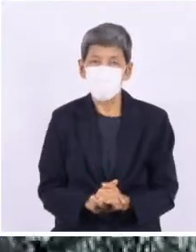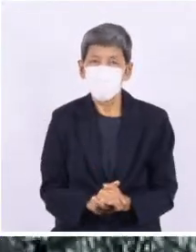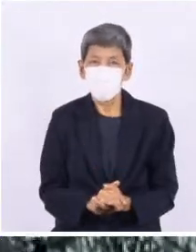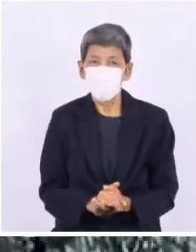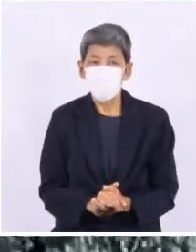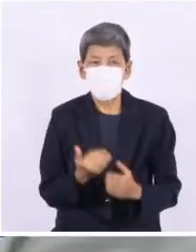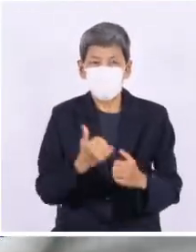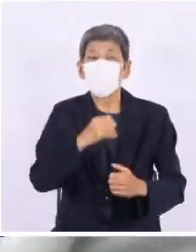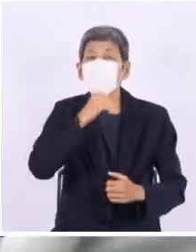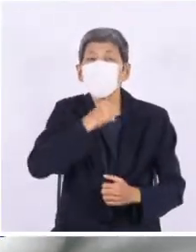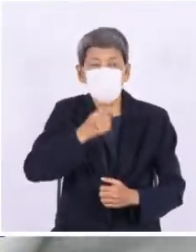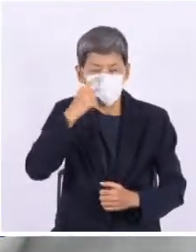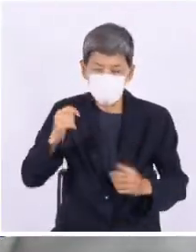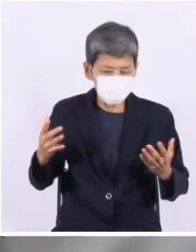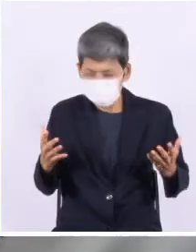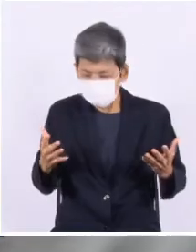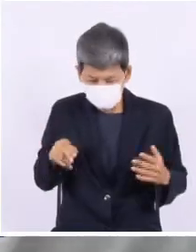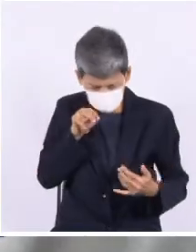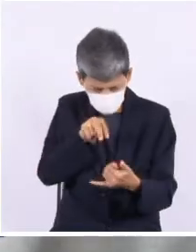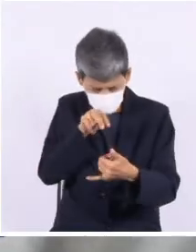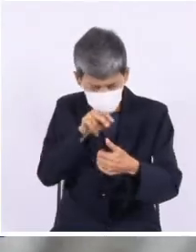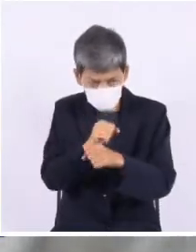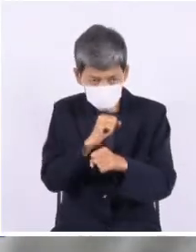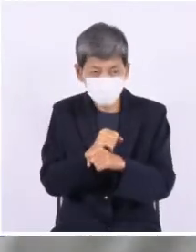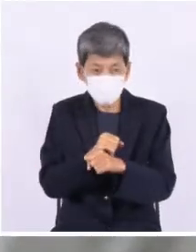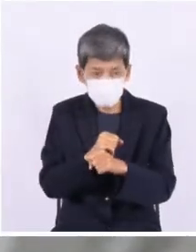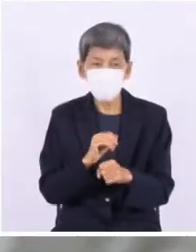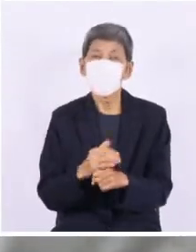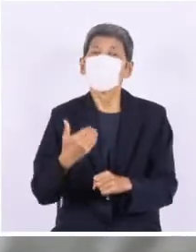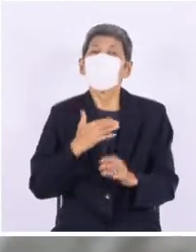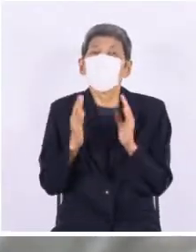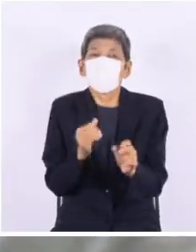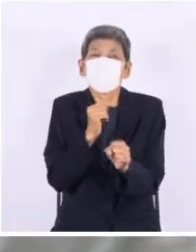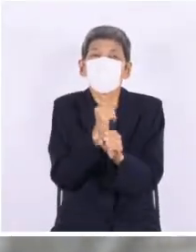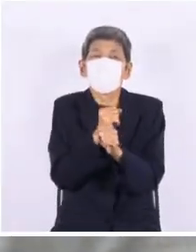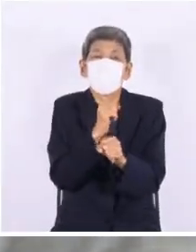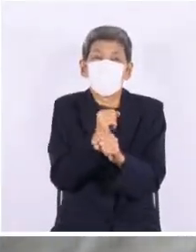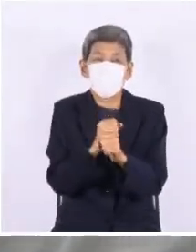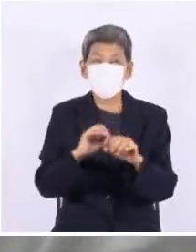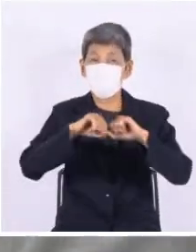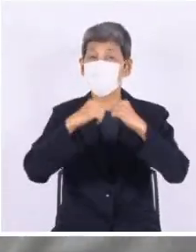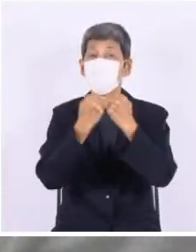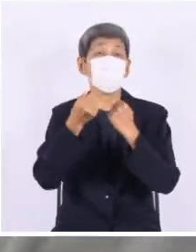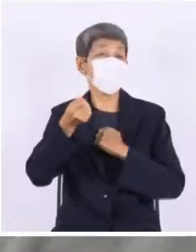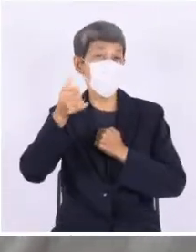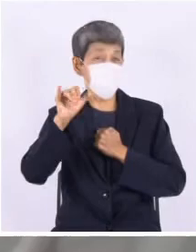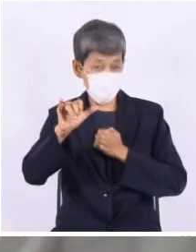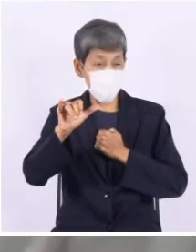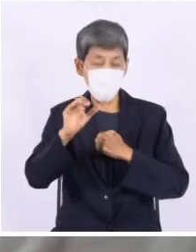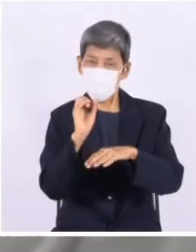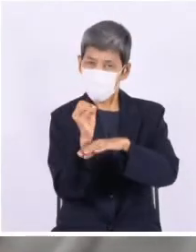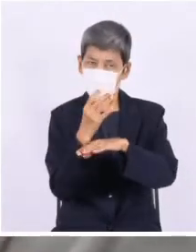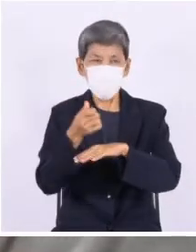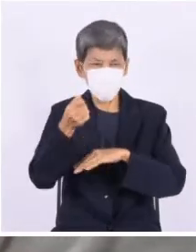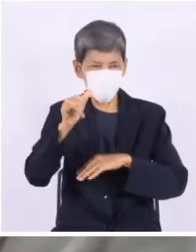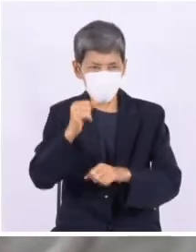แต่ผู้เป็นตาเนี่ยก็มองไม่ห่างเลยค่ะท้ายที่สุดแล้วทางเจ้าหน้าที่จากสมาคมอยุธยารวมใจหน่วยกู้ภัยอยุธย